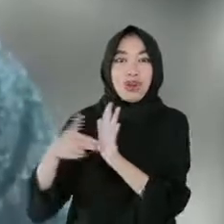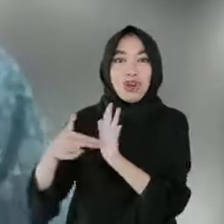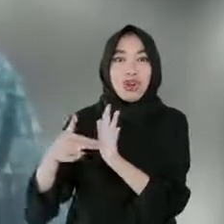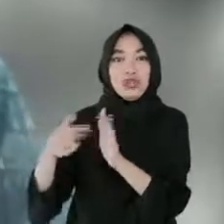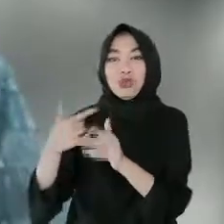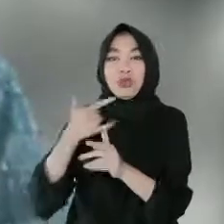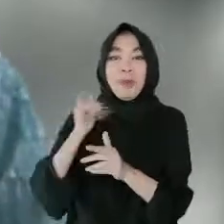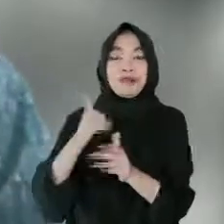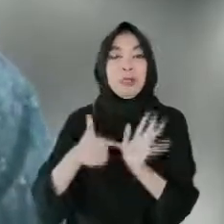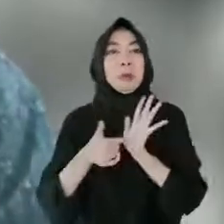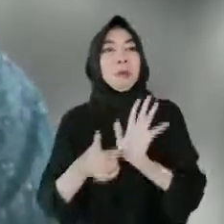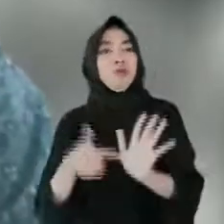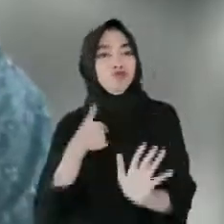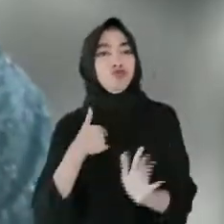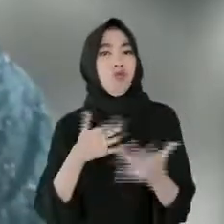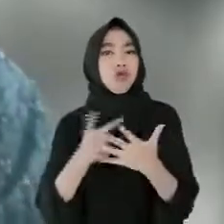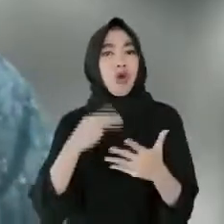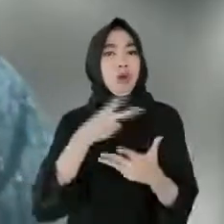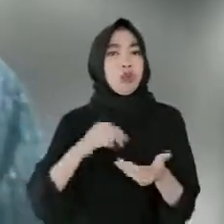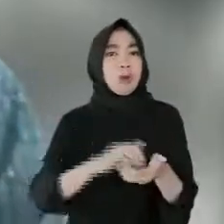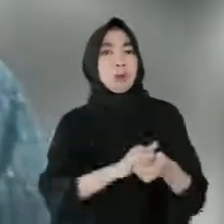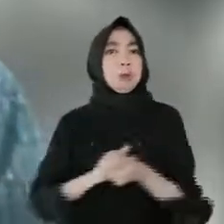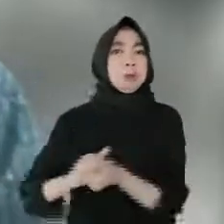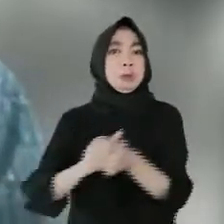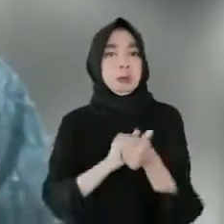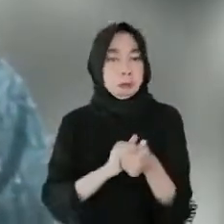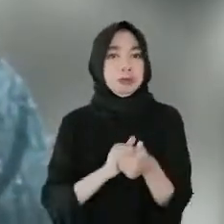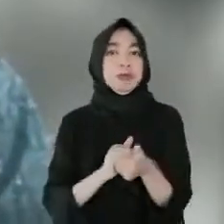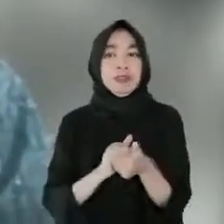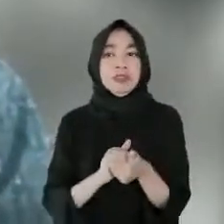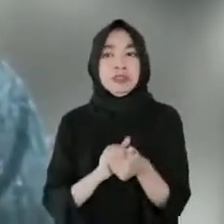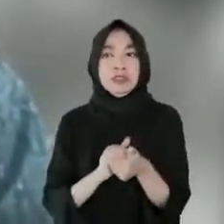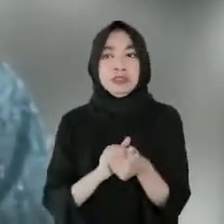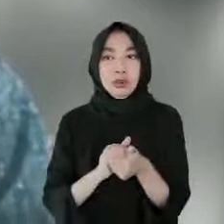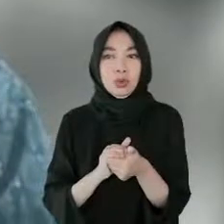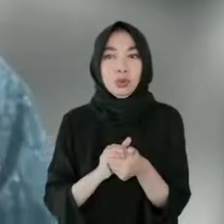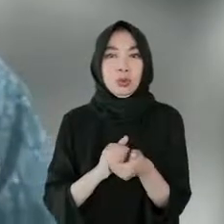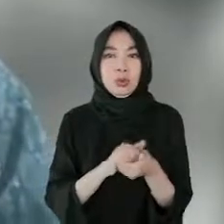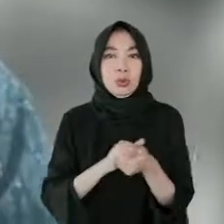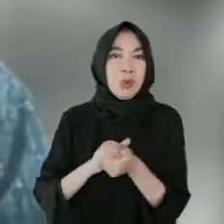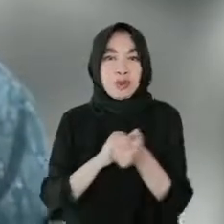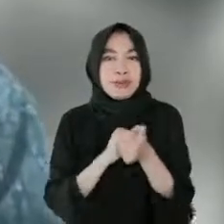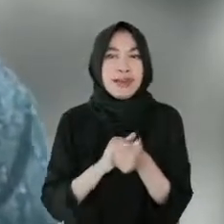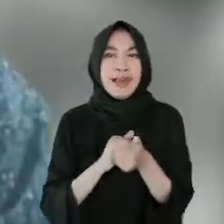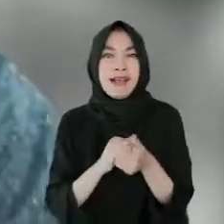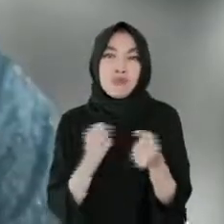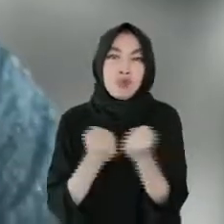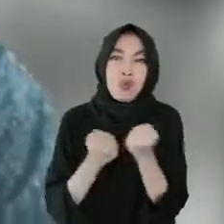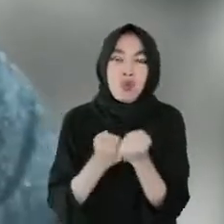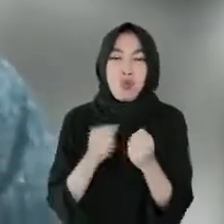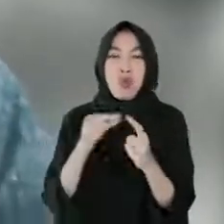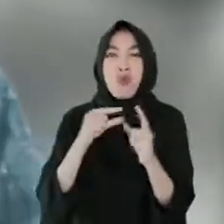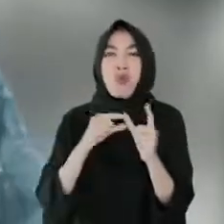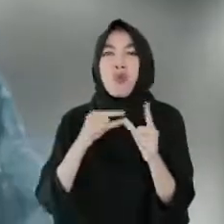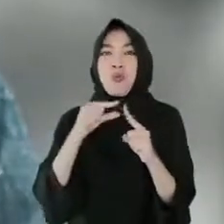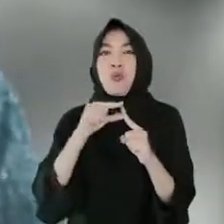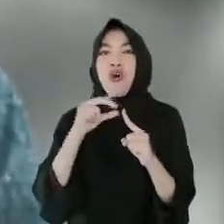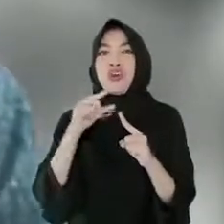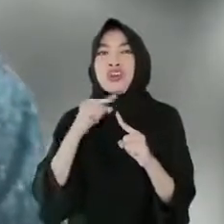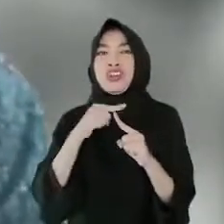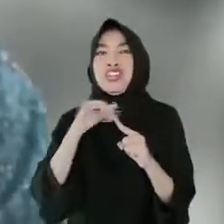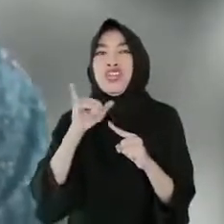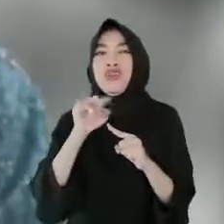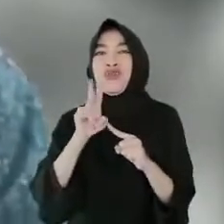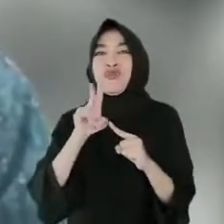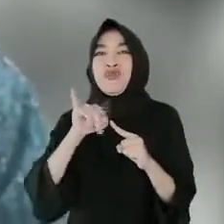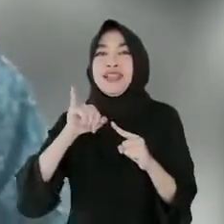lakukan Pon Papua ini juga harus betul-betul mencerminkan solidaritas dan sportivitas ini juga kita